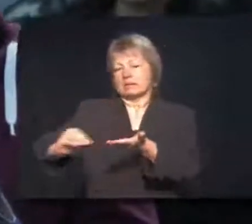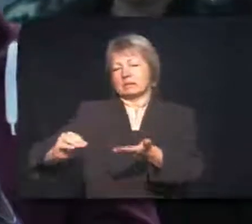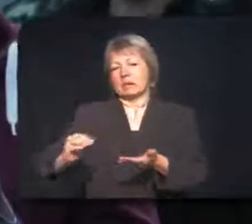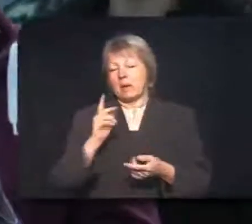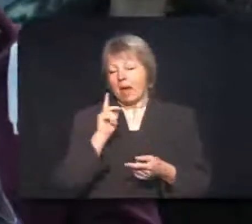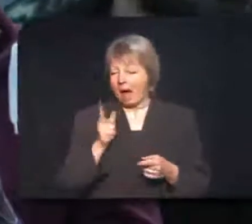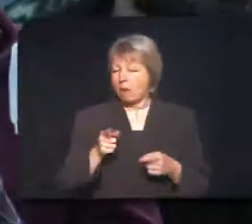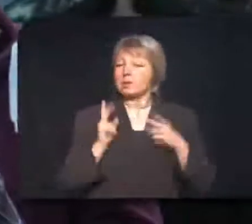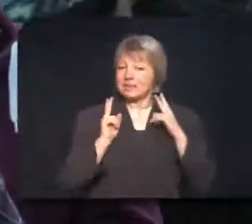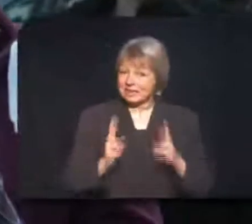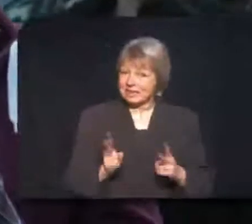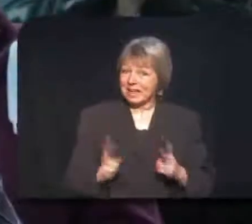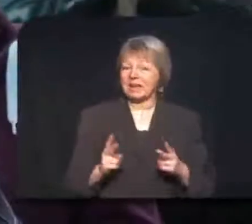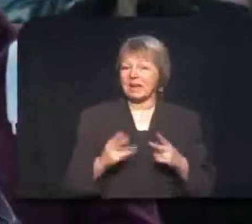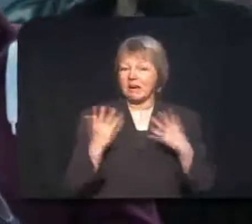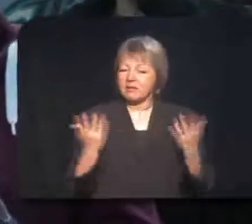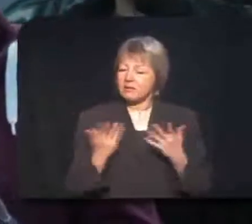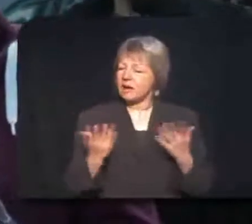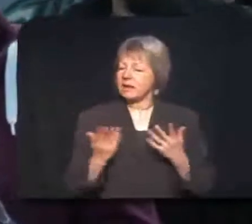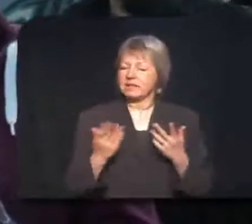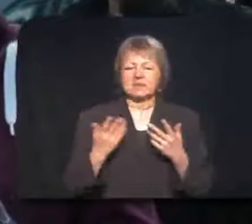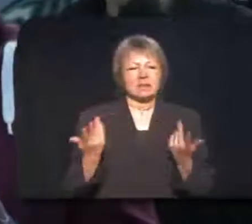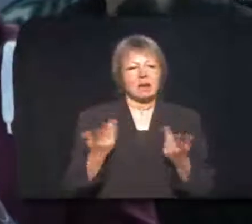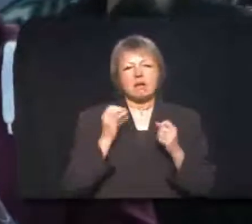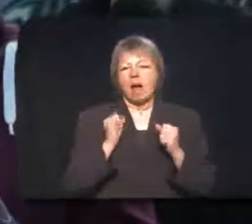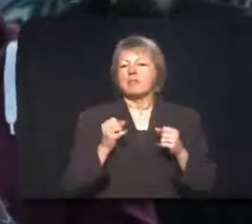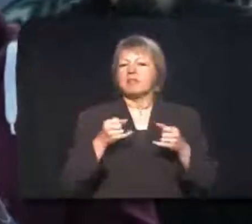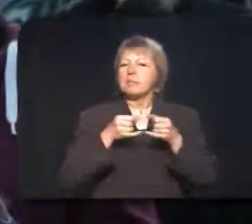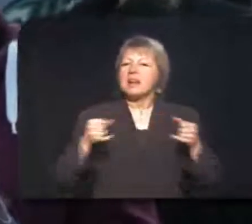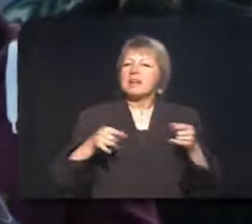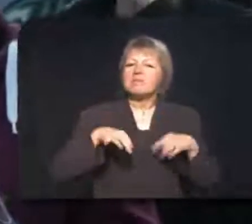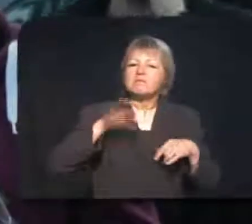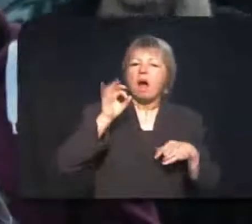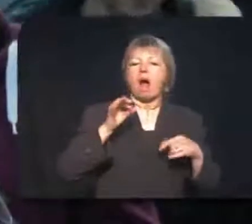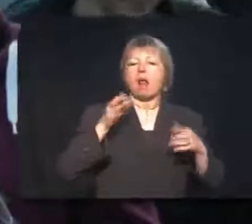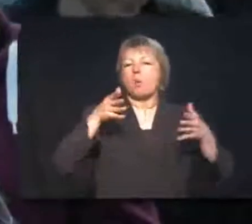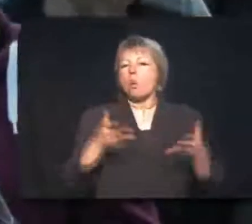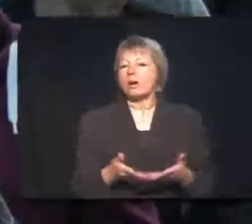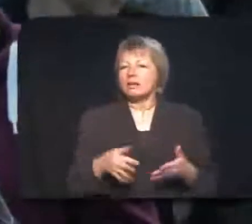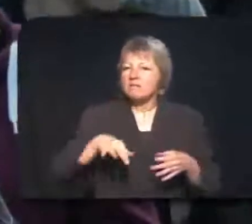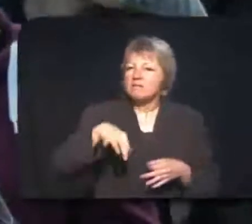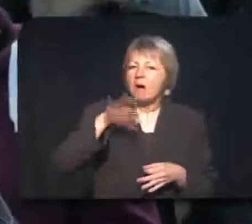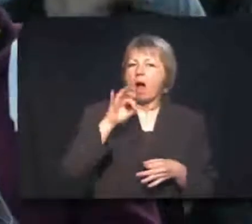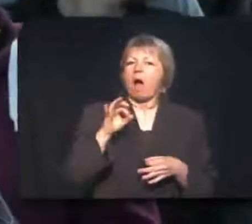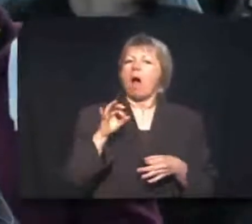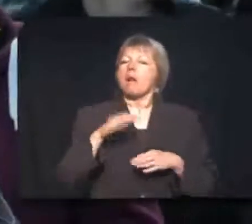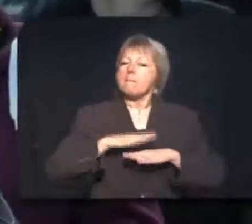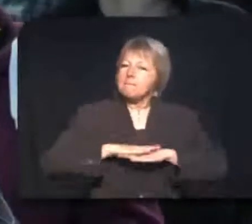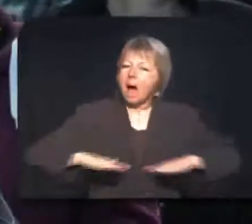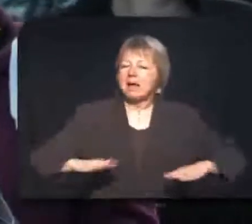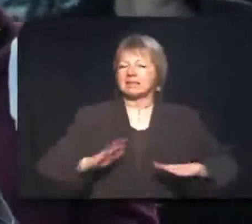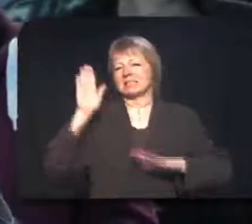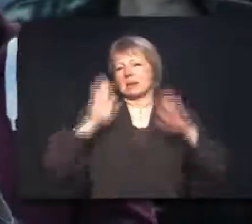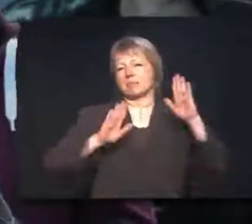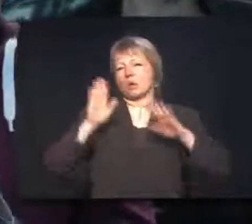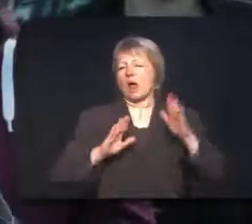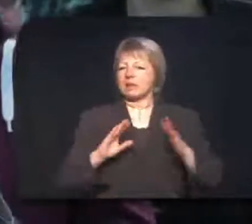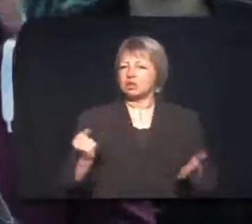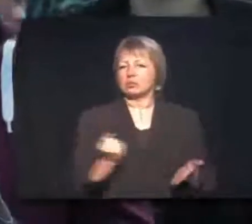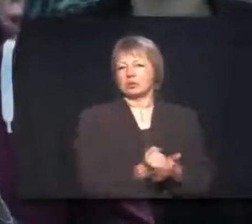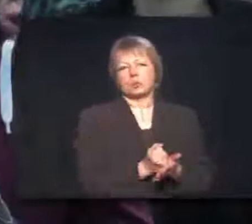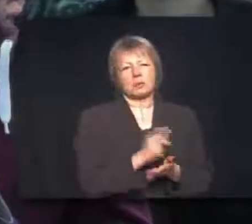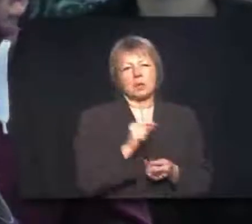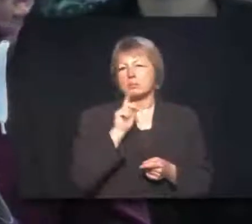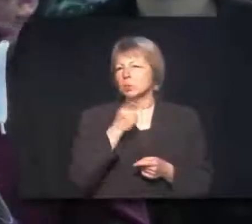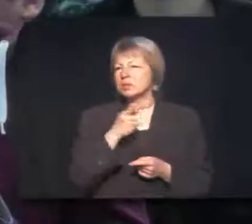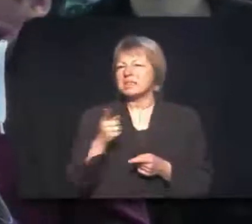basisdemokratisch an der Urne oder per Briefwahl danach bestätigt werden müssen das heißt das verhindert dass wir eine ständige